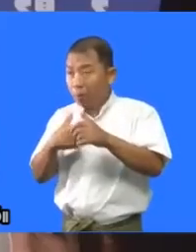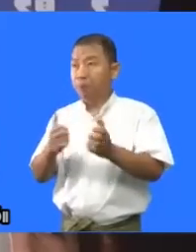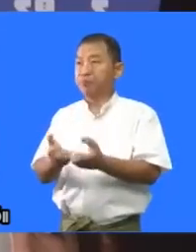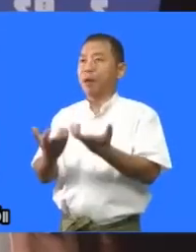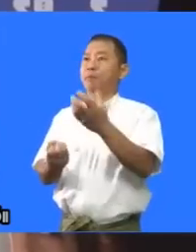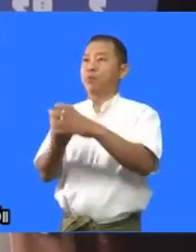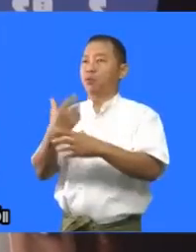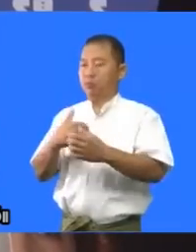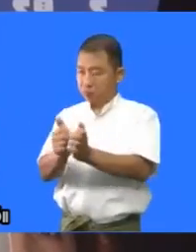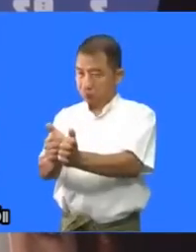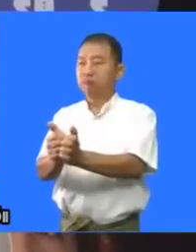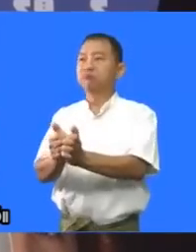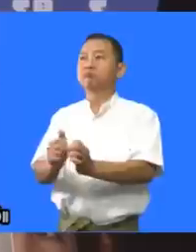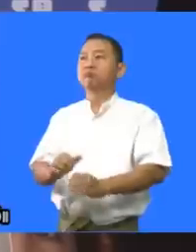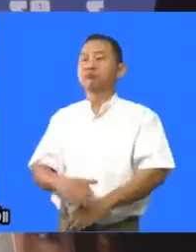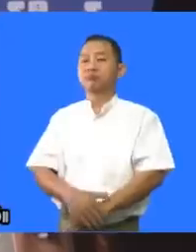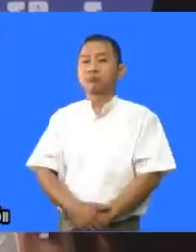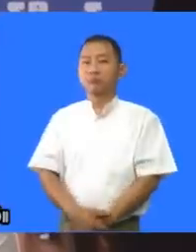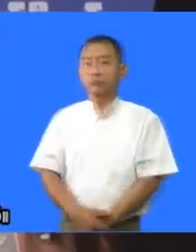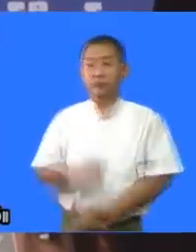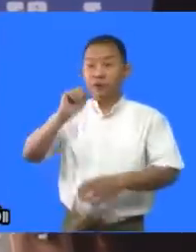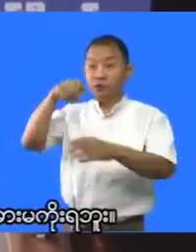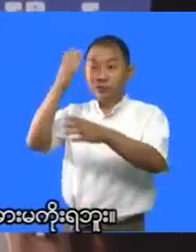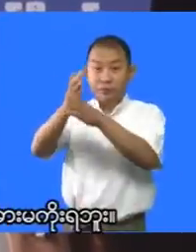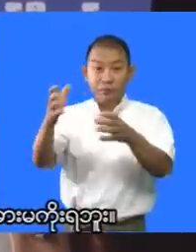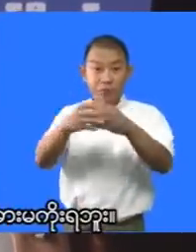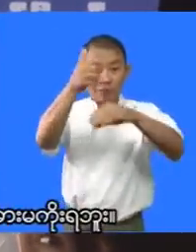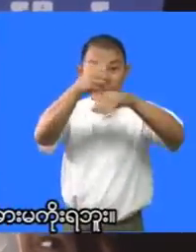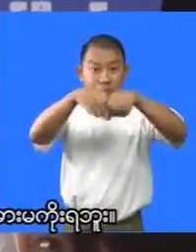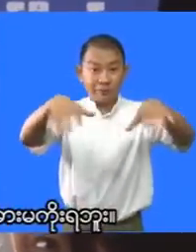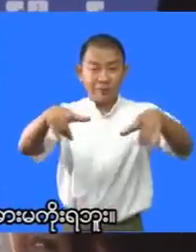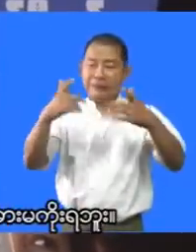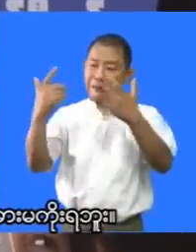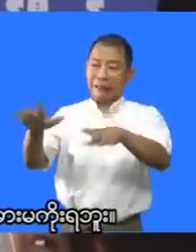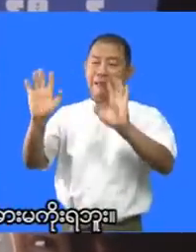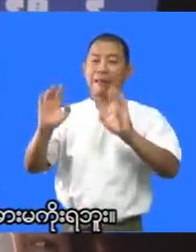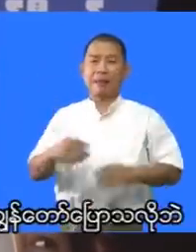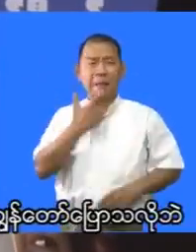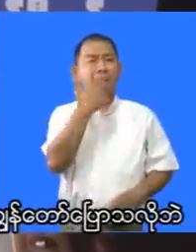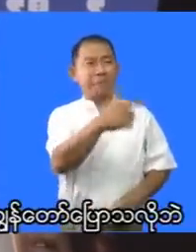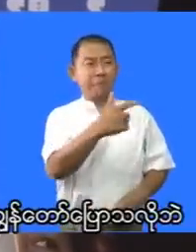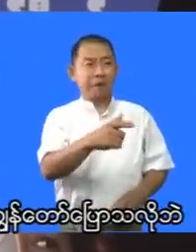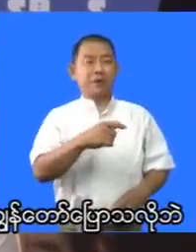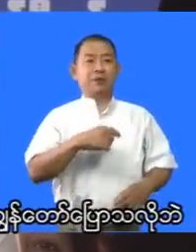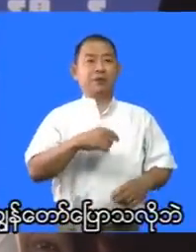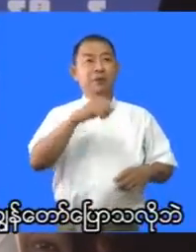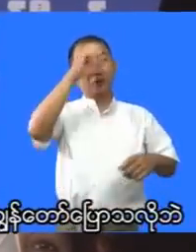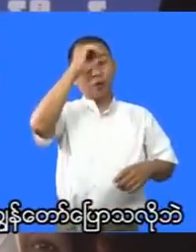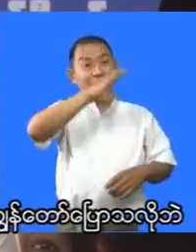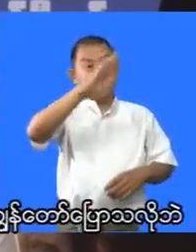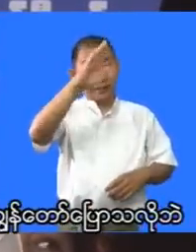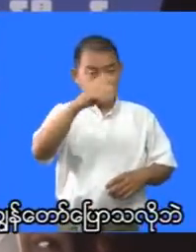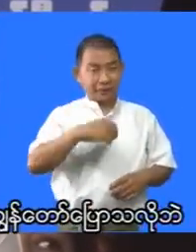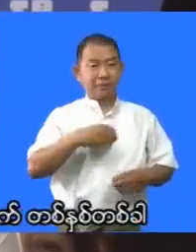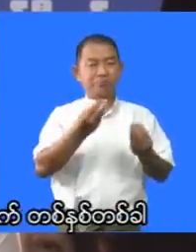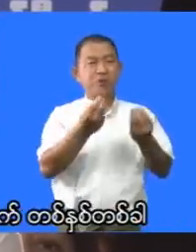တ် နော်ဒါဒါမဲ့ သူများပြီးဆိုတော့ကိုကိုလက်ကျန်ကိုခံရမှာပဲ ဒါပေမဲ့ကိုစတီကူလ ည်းအချက်လဲတရားပြ ည့်လို့ရုပ်ရှင်စီအောင်လဲအာမကူပါဘူ းရုပ်ရှင်စီအောင်အာမကူတော့အများကြီးပဲ